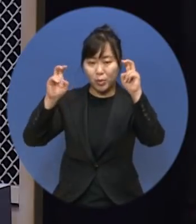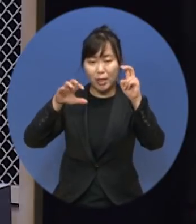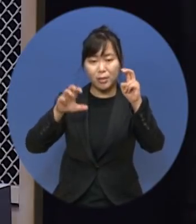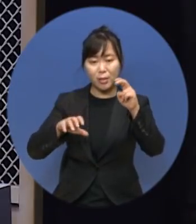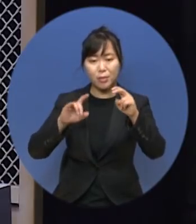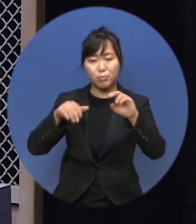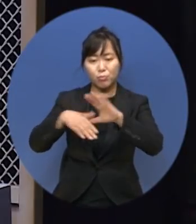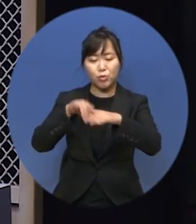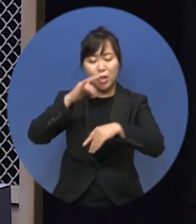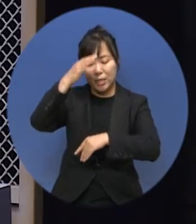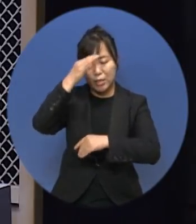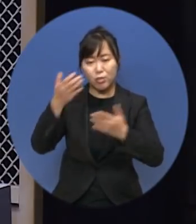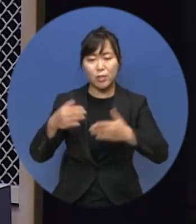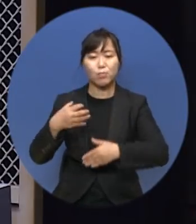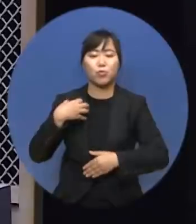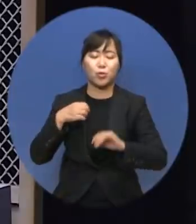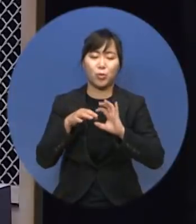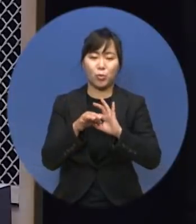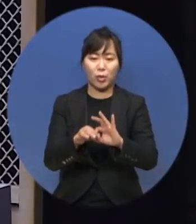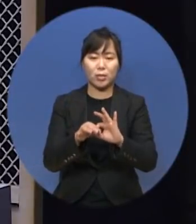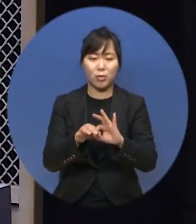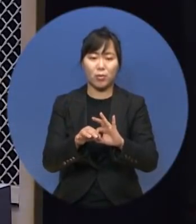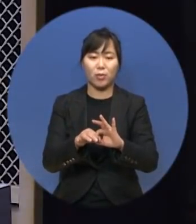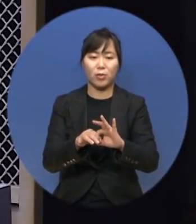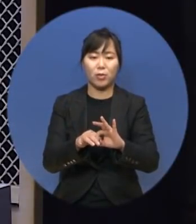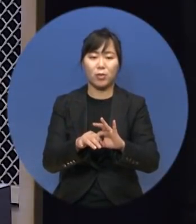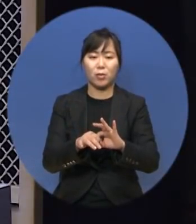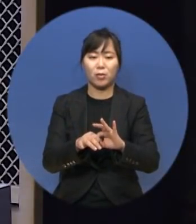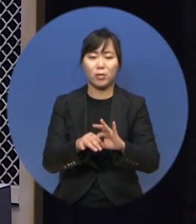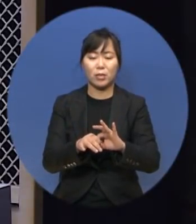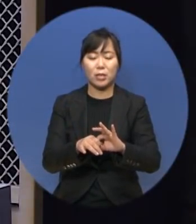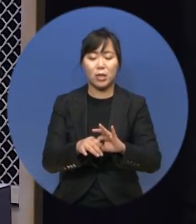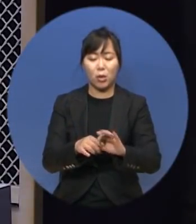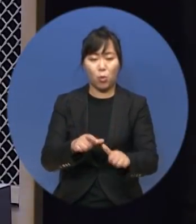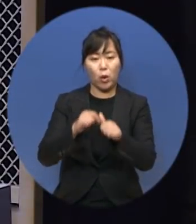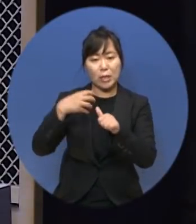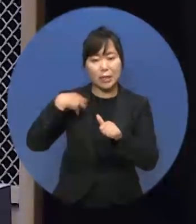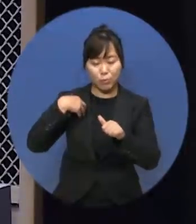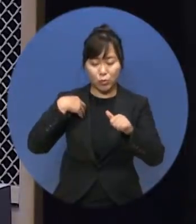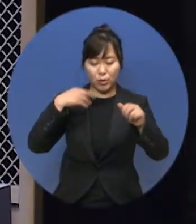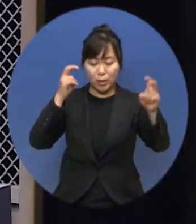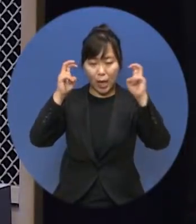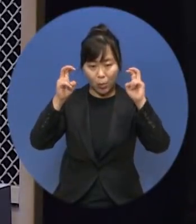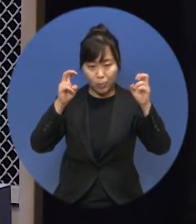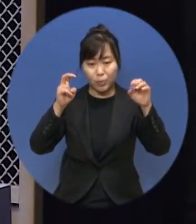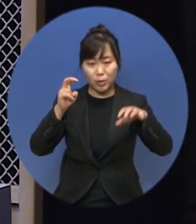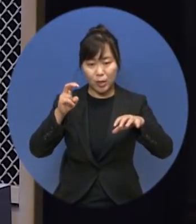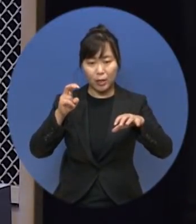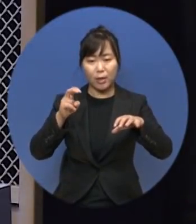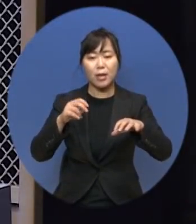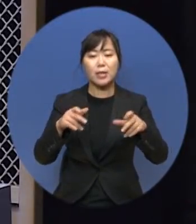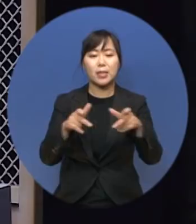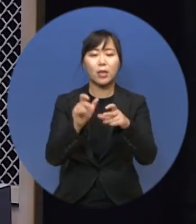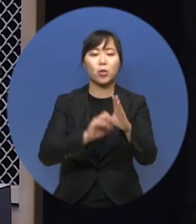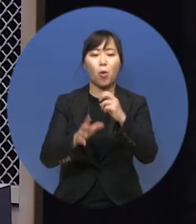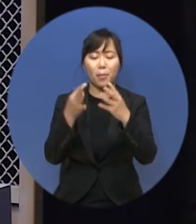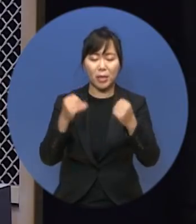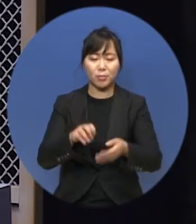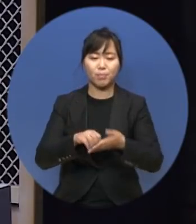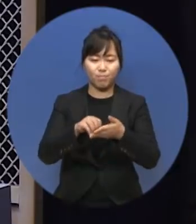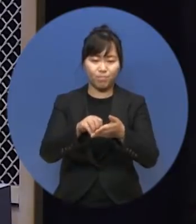고용공단에서는 어떤 문화예술 직무를 통해서 그 의무고용 사업체라든지 사업장에 장애인들이 더